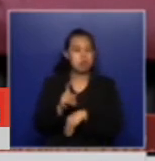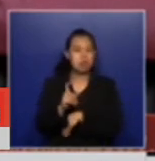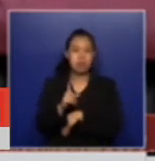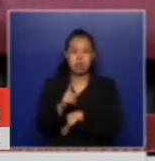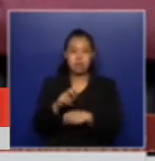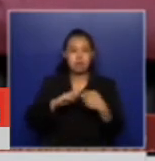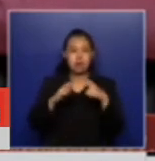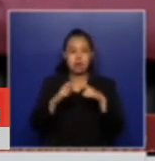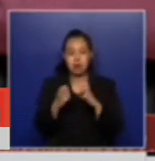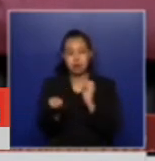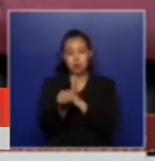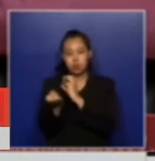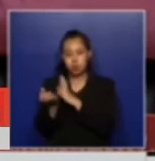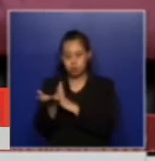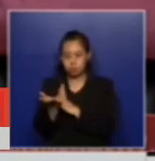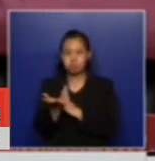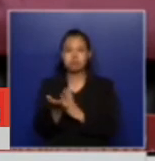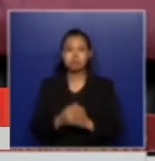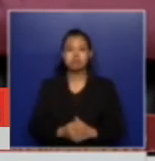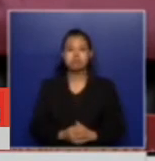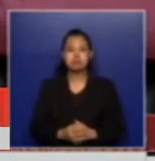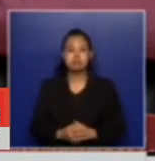ญหาแน่นอนนะครับ